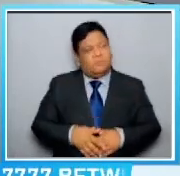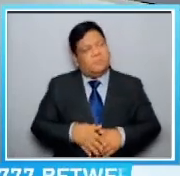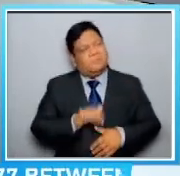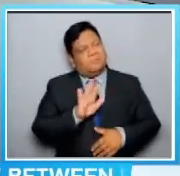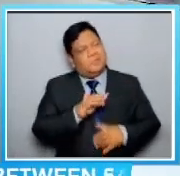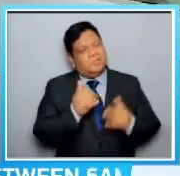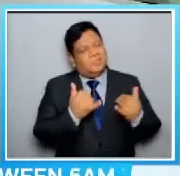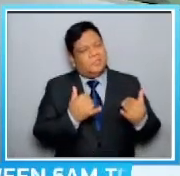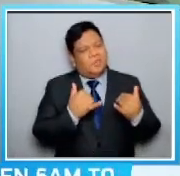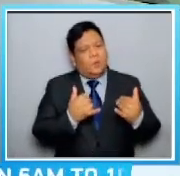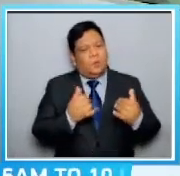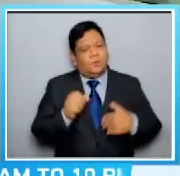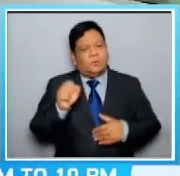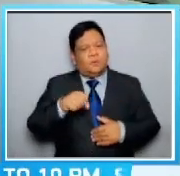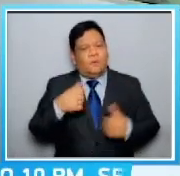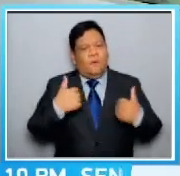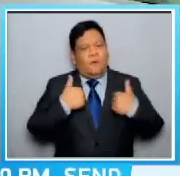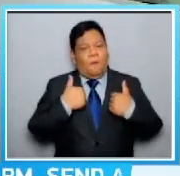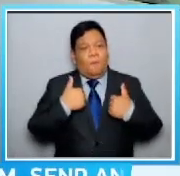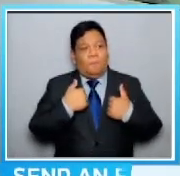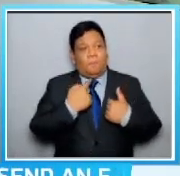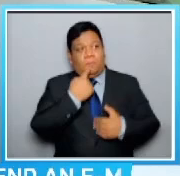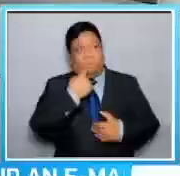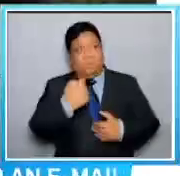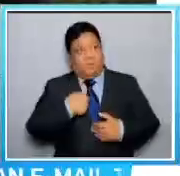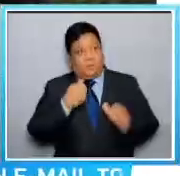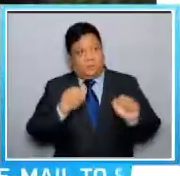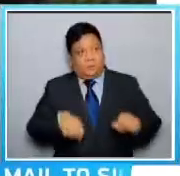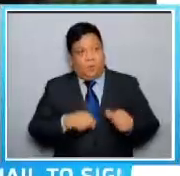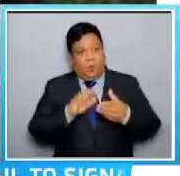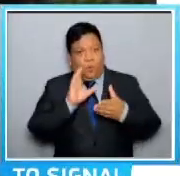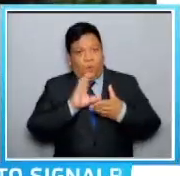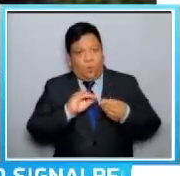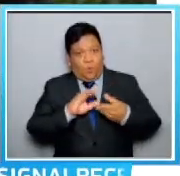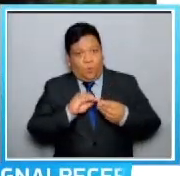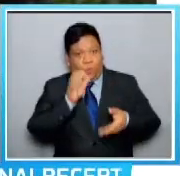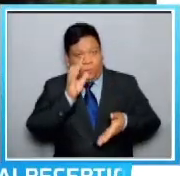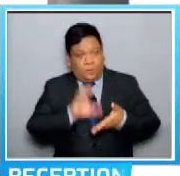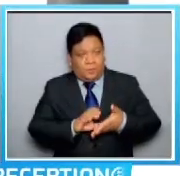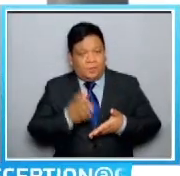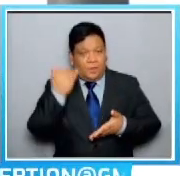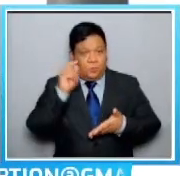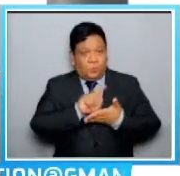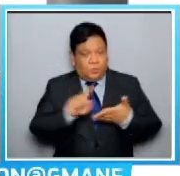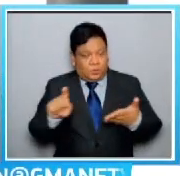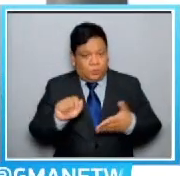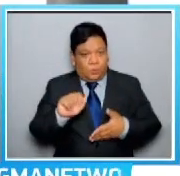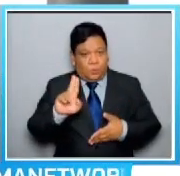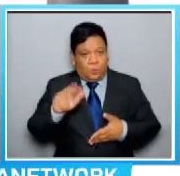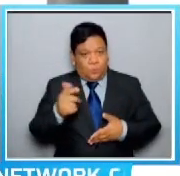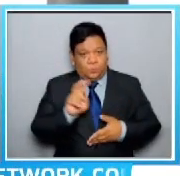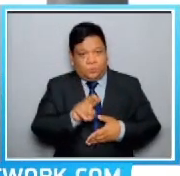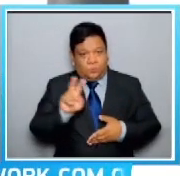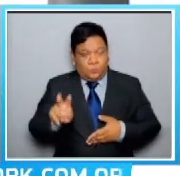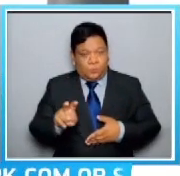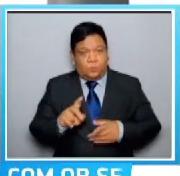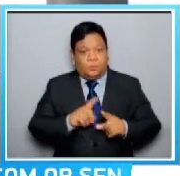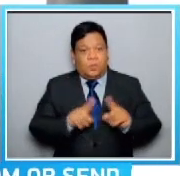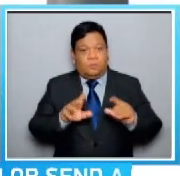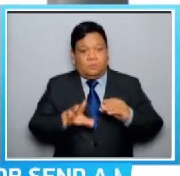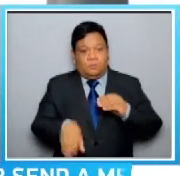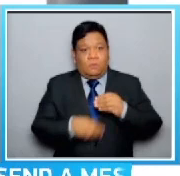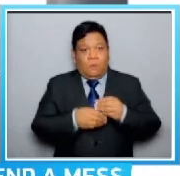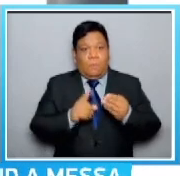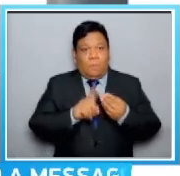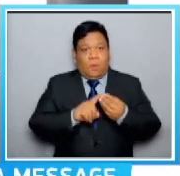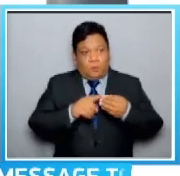although nagka-receive po kami ng order to comment mula po sa ating Korte Suprema noong nakarang linggo, August 22, wala po kasi siyang kalakip na petisyon. So hindi